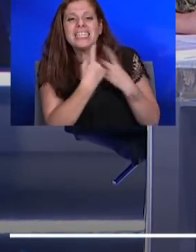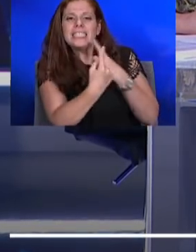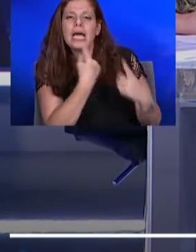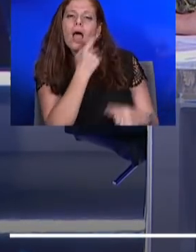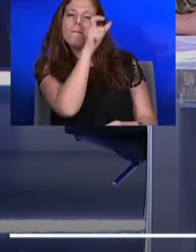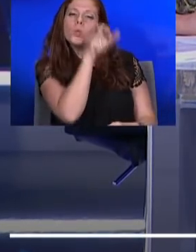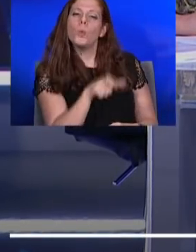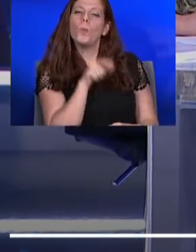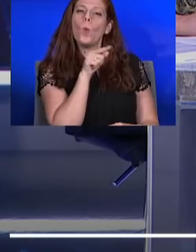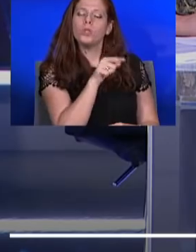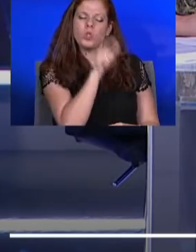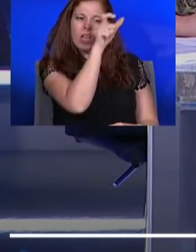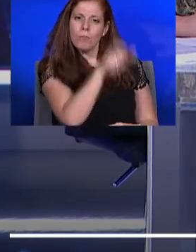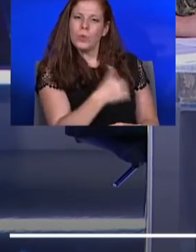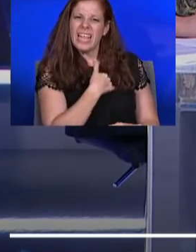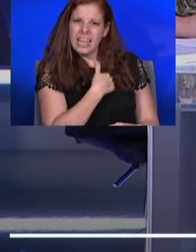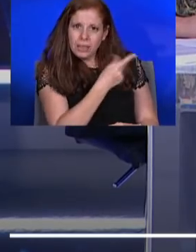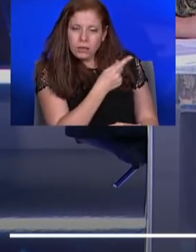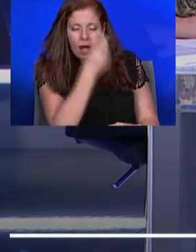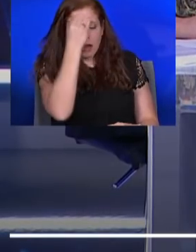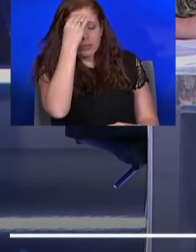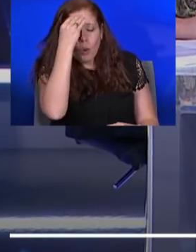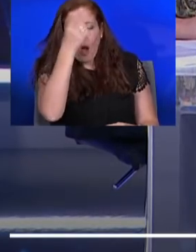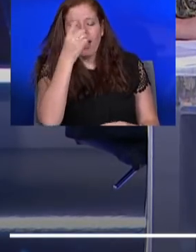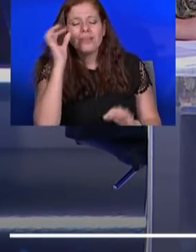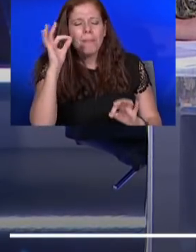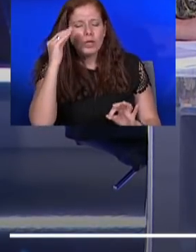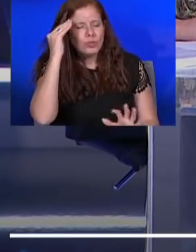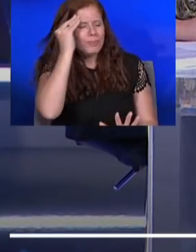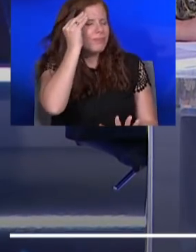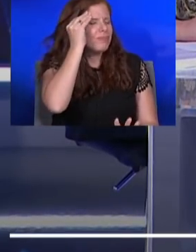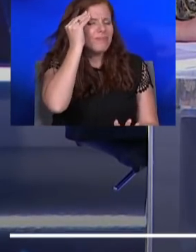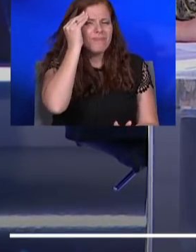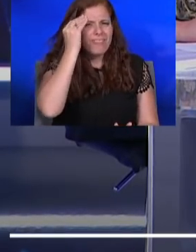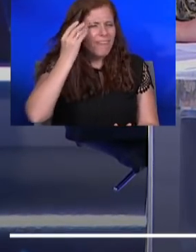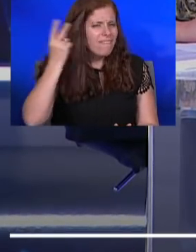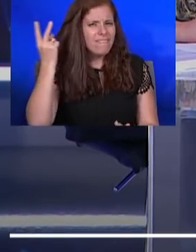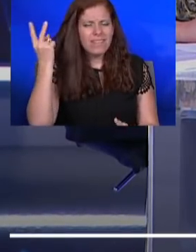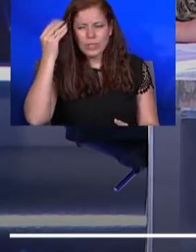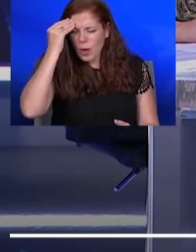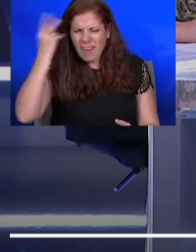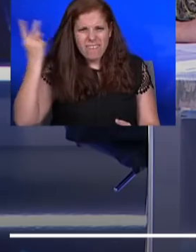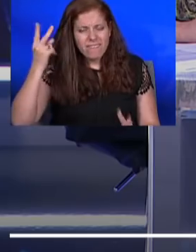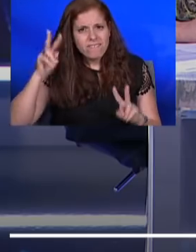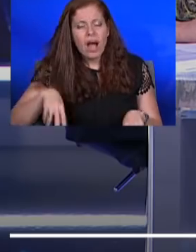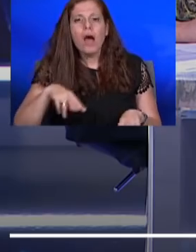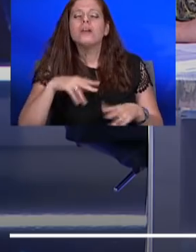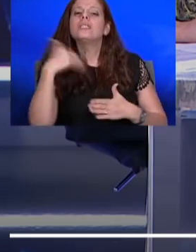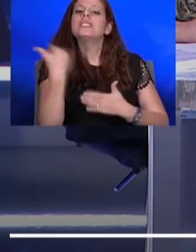הדתית, אני זוכר, אני ממש נצרבה לי בתודעה. סיימתי בעצם איזשהו תהליך שבו ציפיתי שמשהו